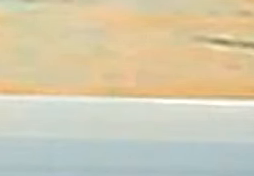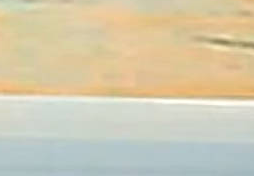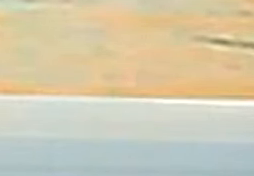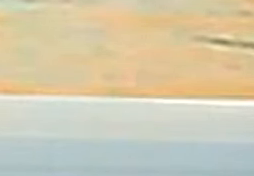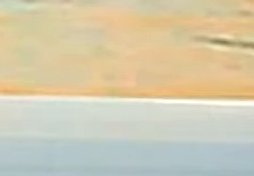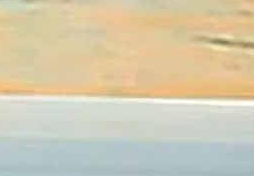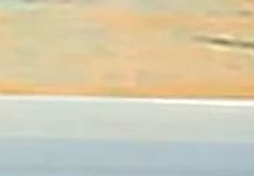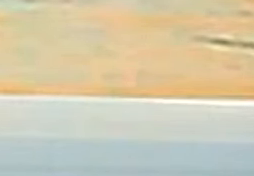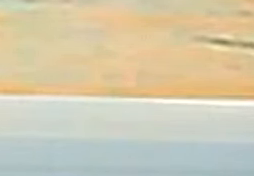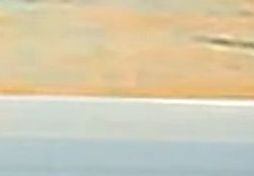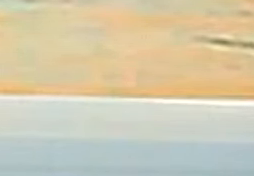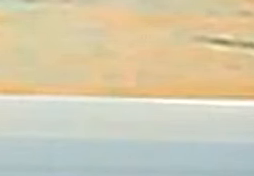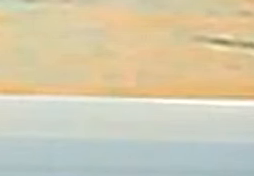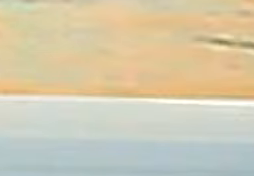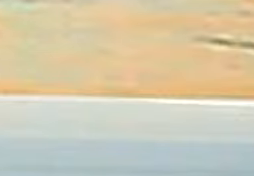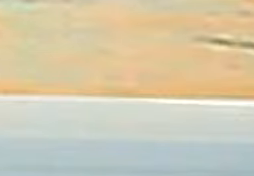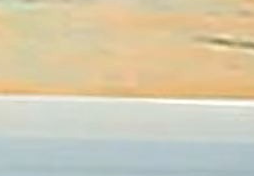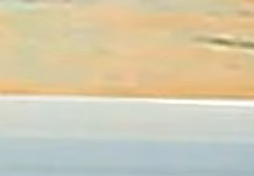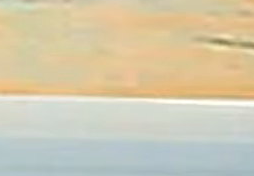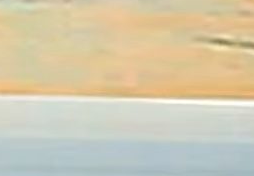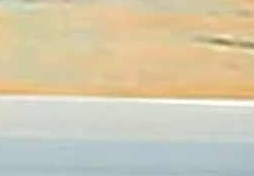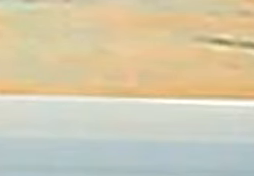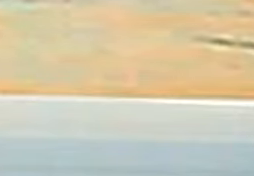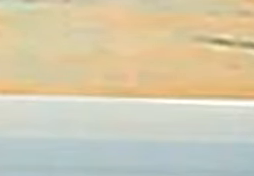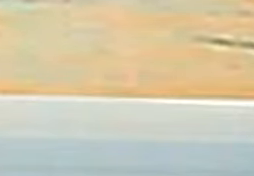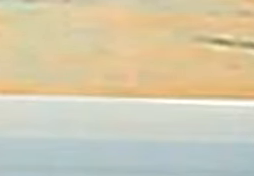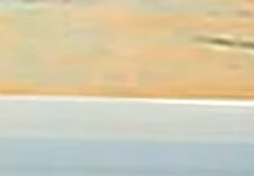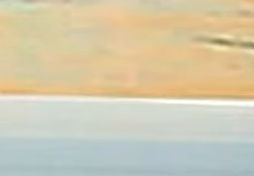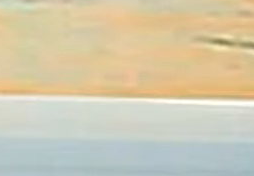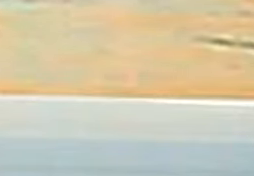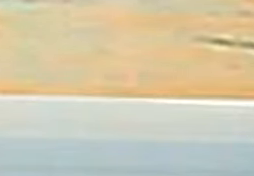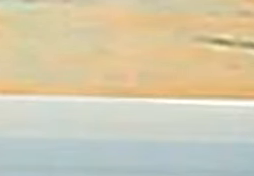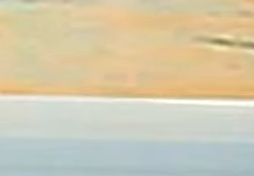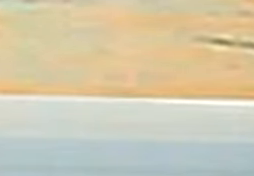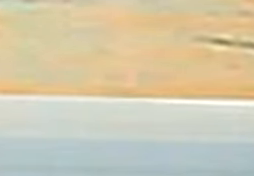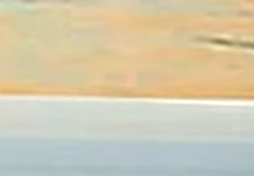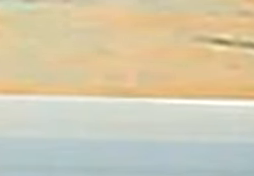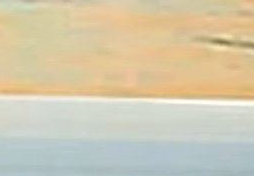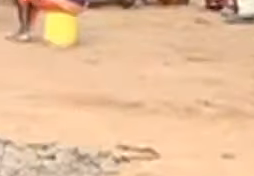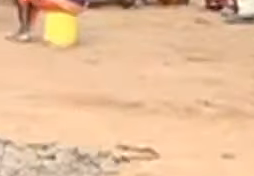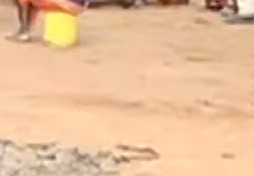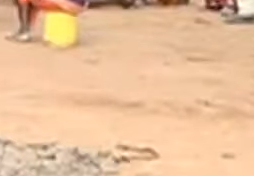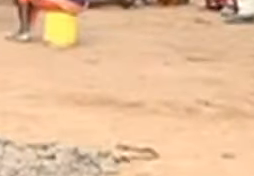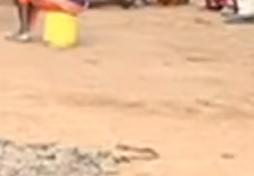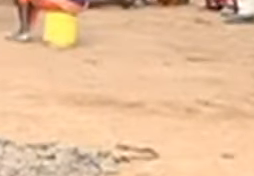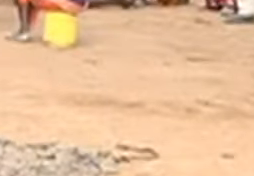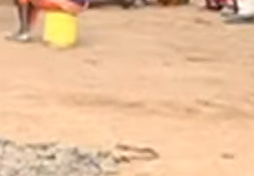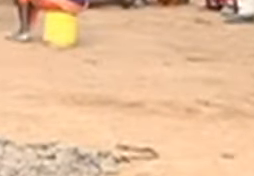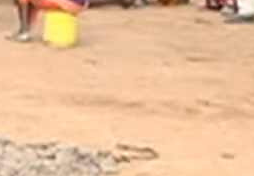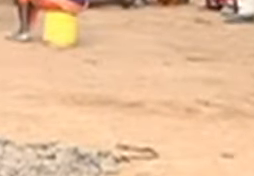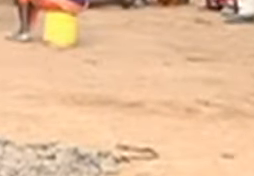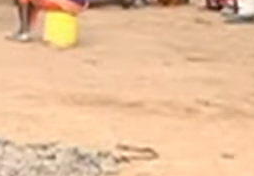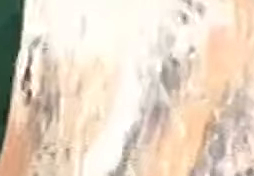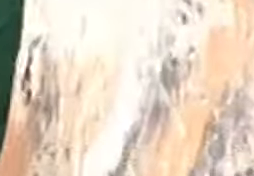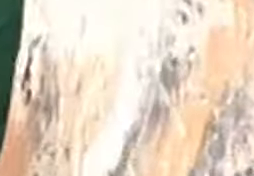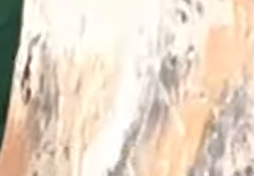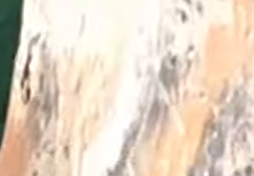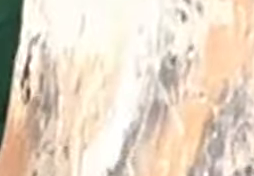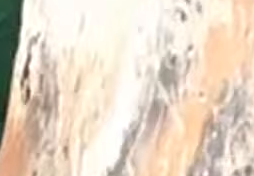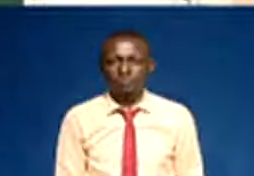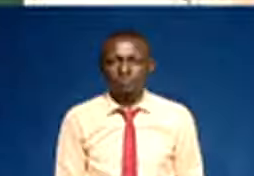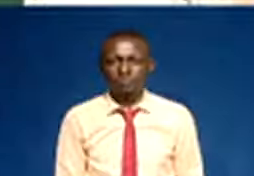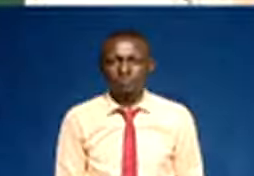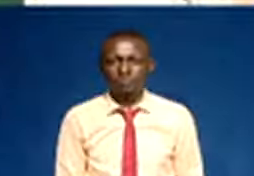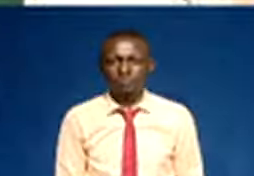operesheni maalum ya kuopoa miili. Maria Nyambura ana taarifa hiyo kwa kina. Kijiji cha Oldepe, Isinya,